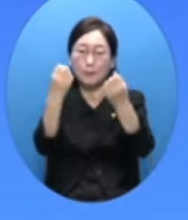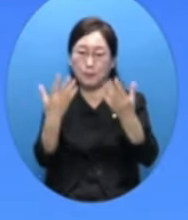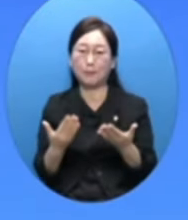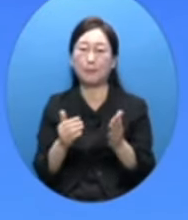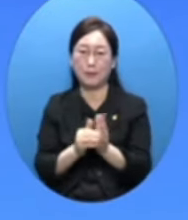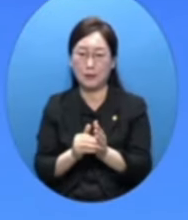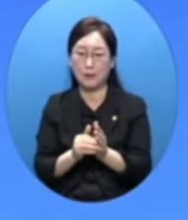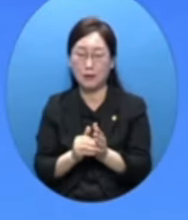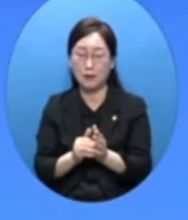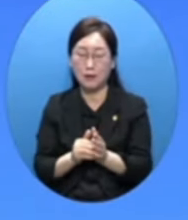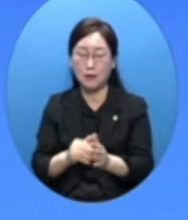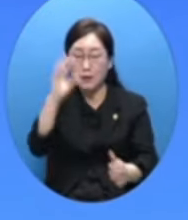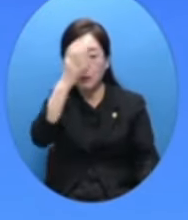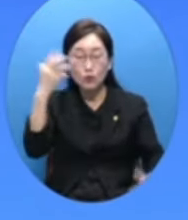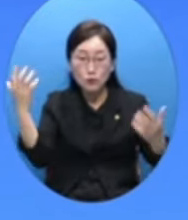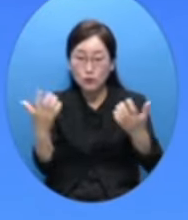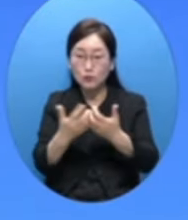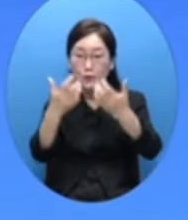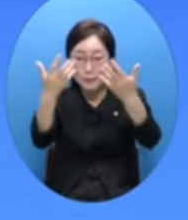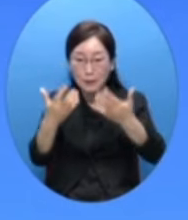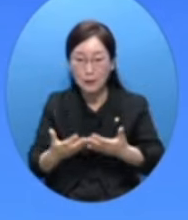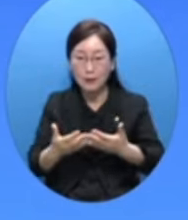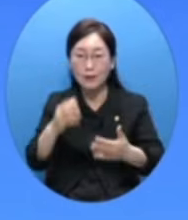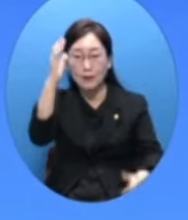여러분 모두가 성령의 충만함을 받고 성령의 사람으로